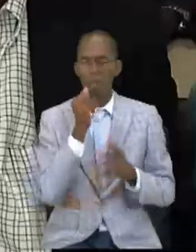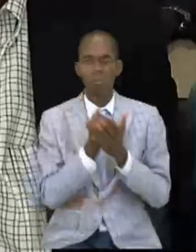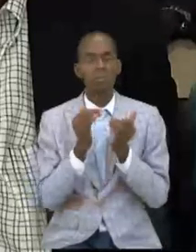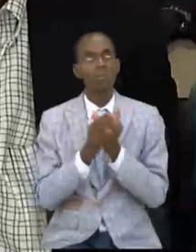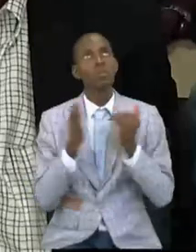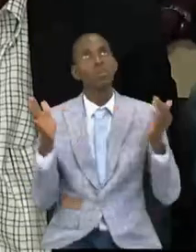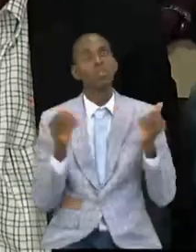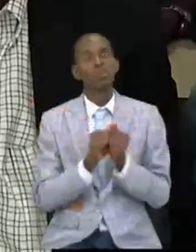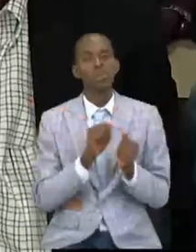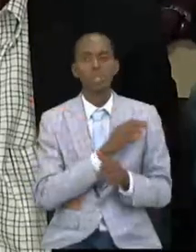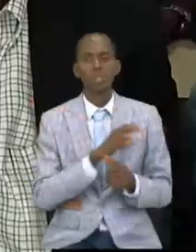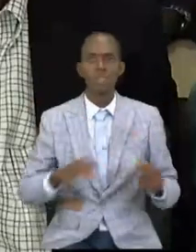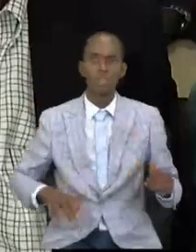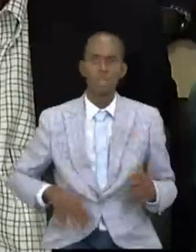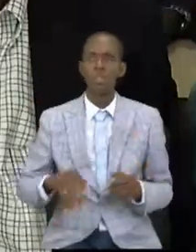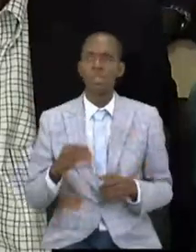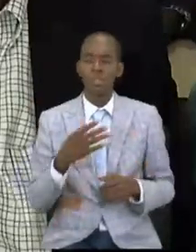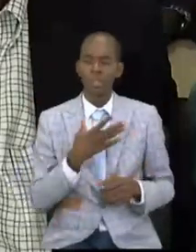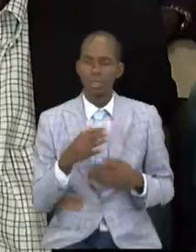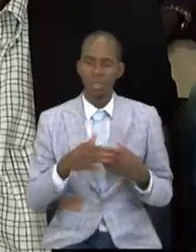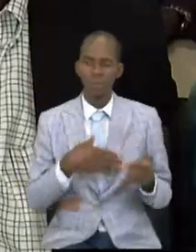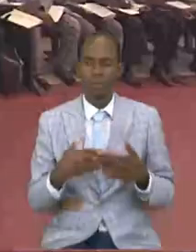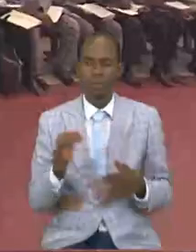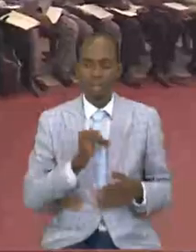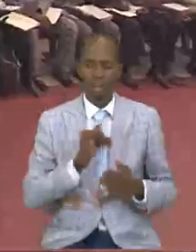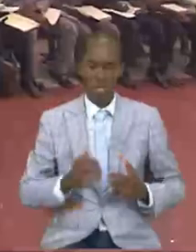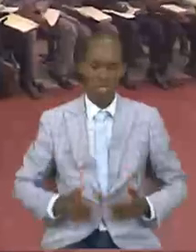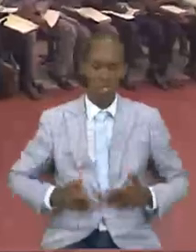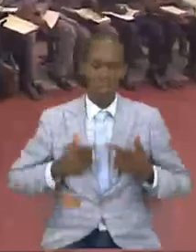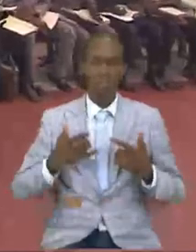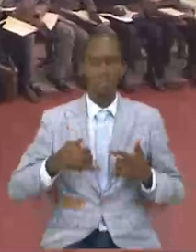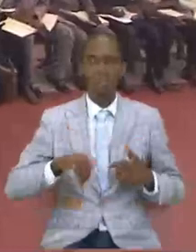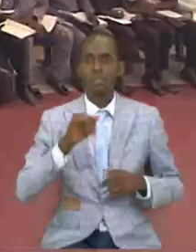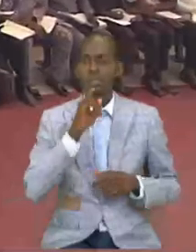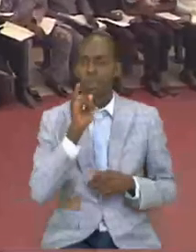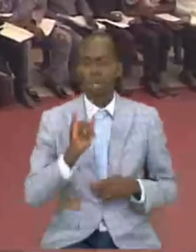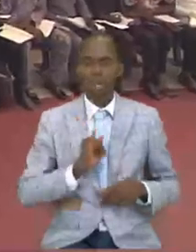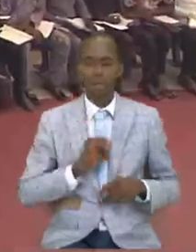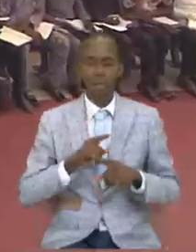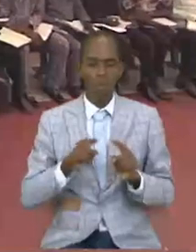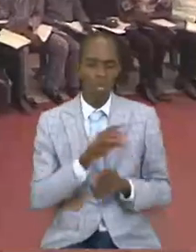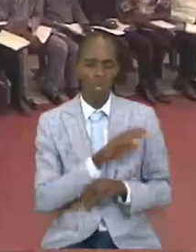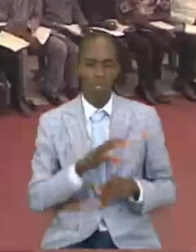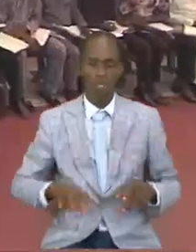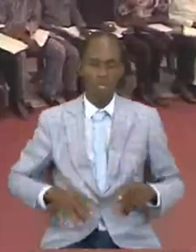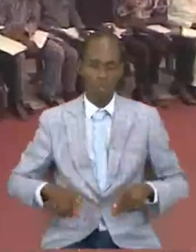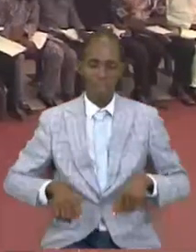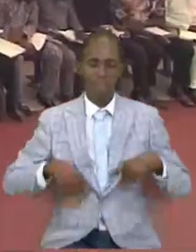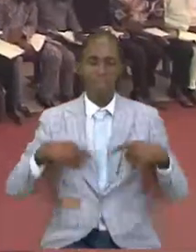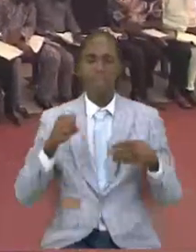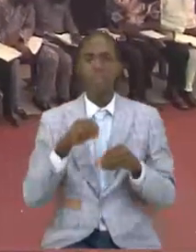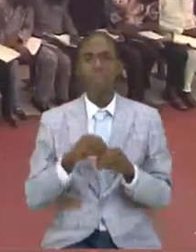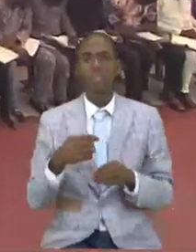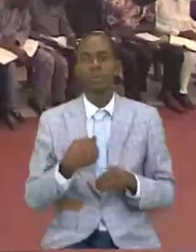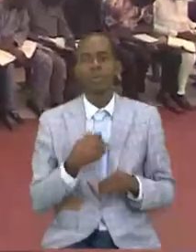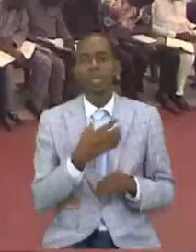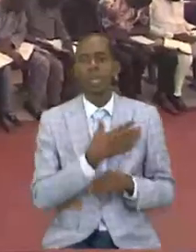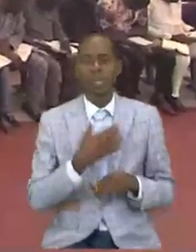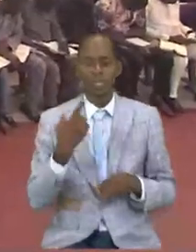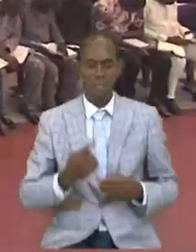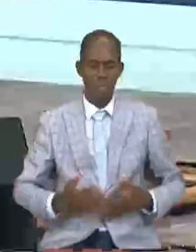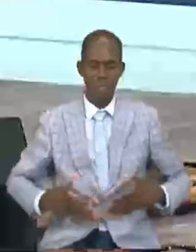vis, ce n'est plus moi qui vis, c'est Christ qui vit en moi. Si je vis